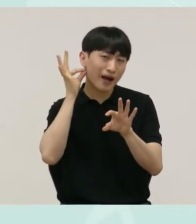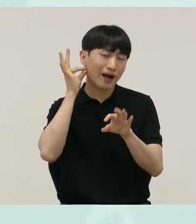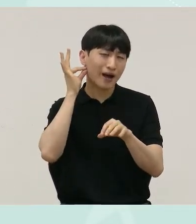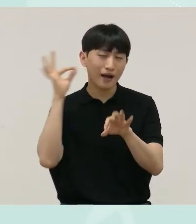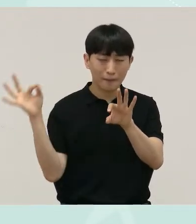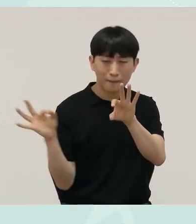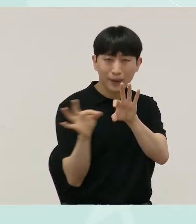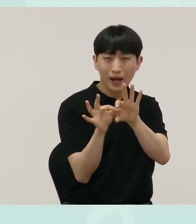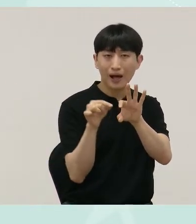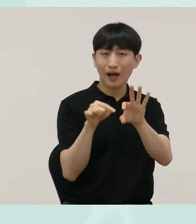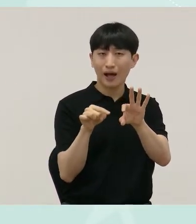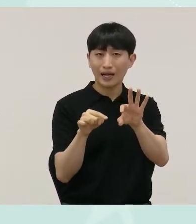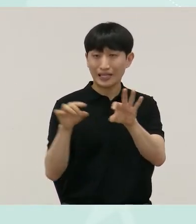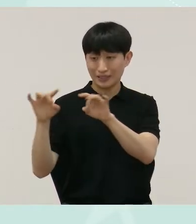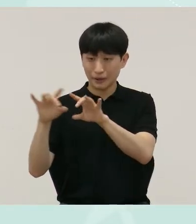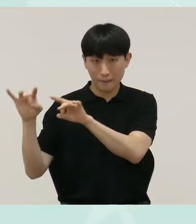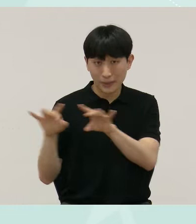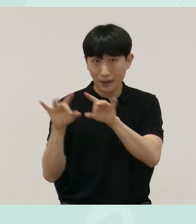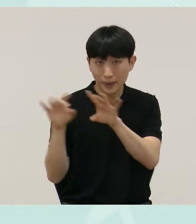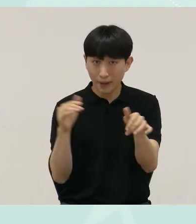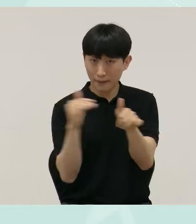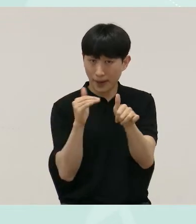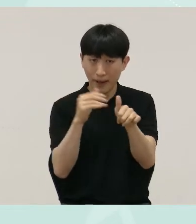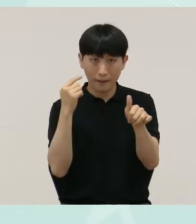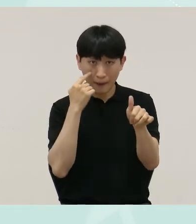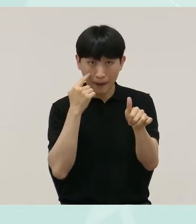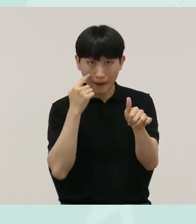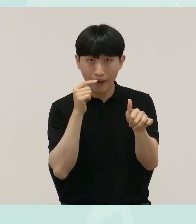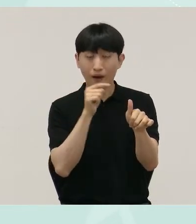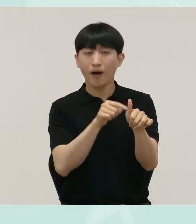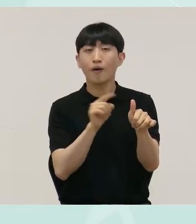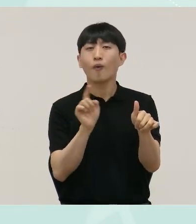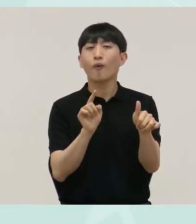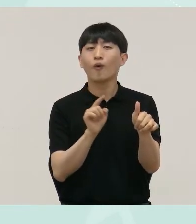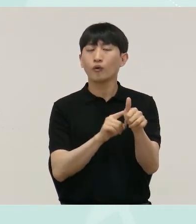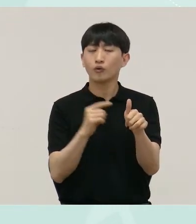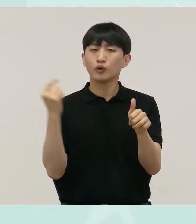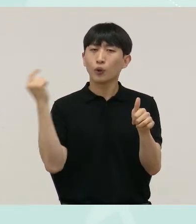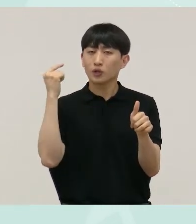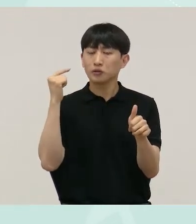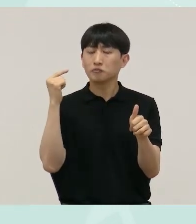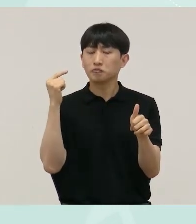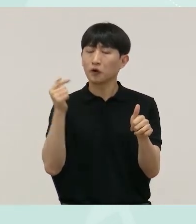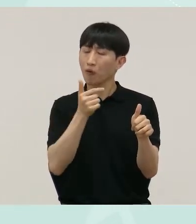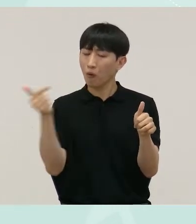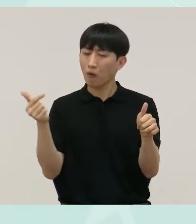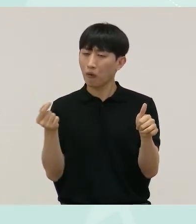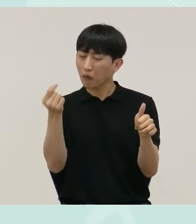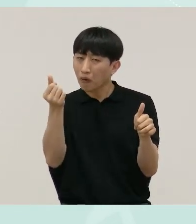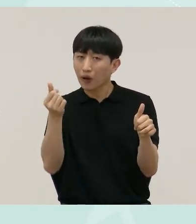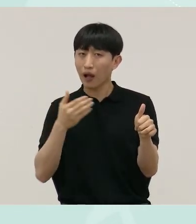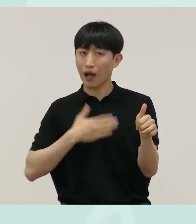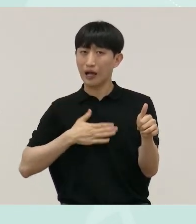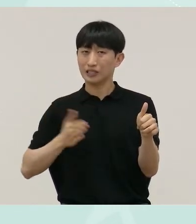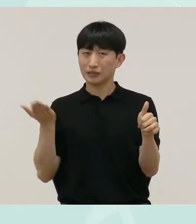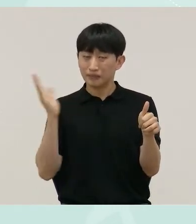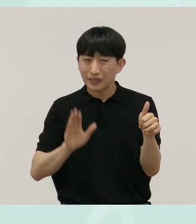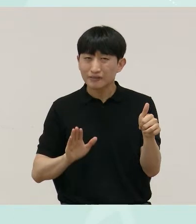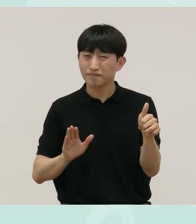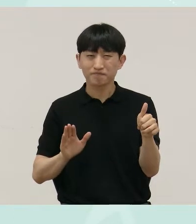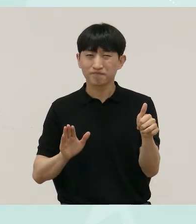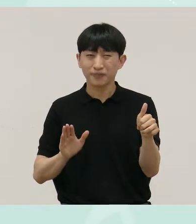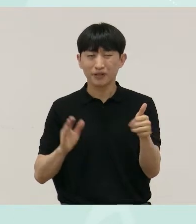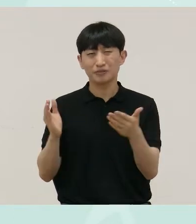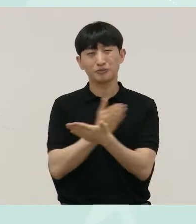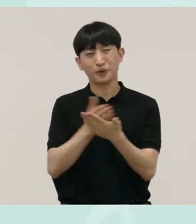사람의 청각계를 직접 자극했는데 수술 후 환자는 소리 크기는 구분을 했지만 높낮이는 거의 구분을 못했고 그나마 이식한 기계는 몇 주 후에